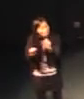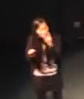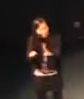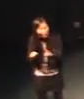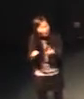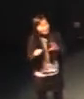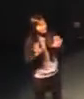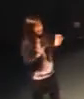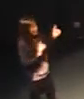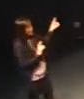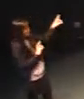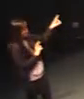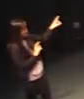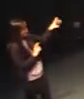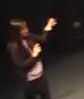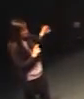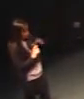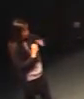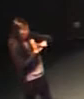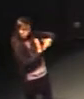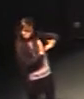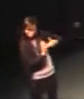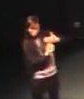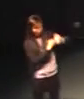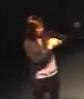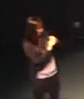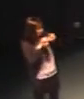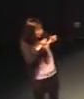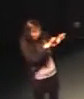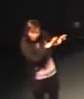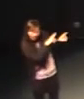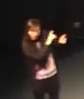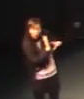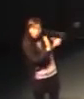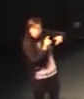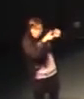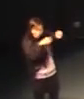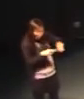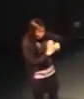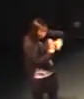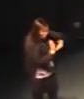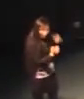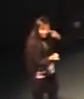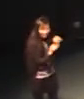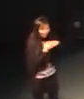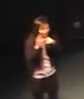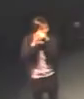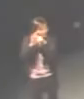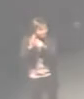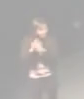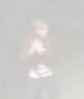convention qui a été adoptée en 1988 donc cette convention c'est la convention sur la réglementation des activités